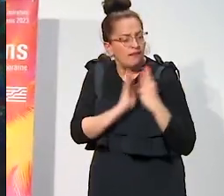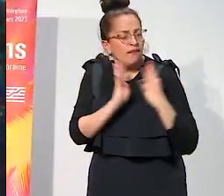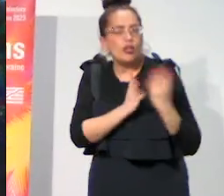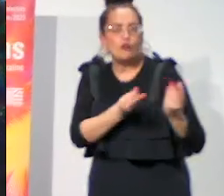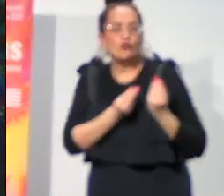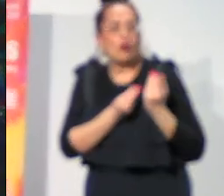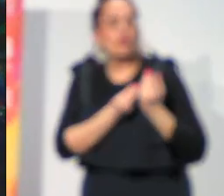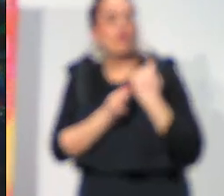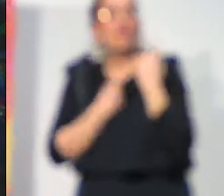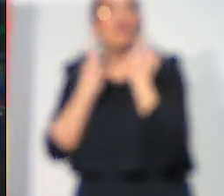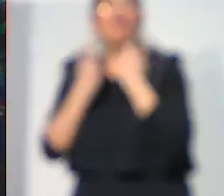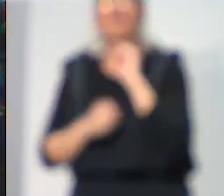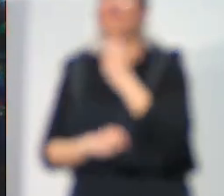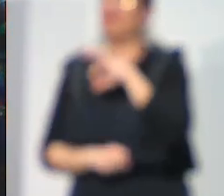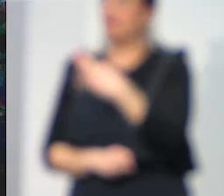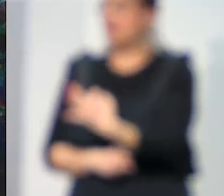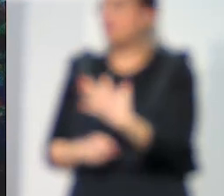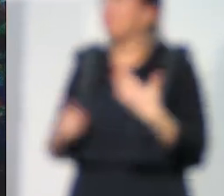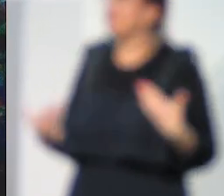J'avais des raisons objectives.